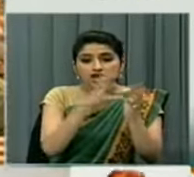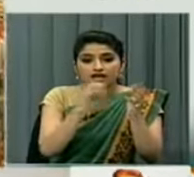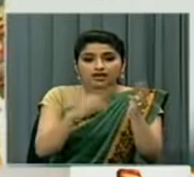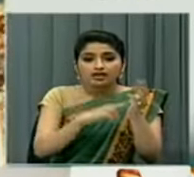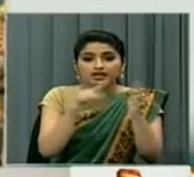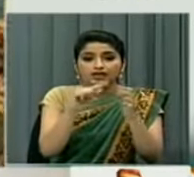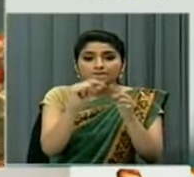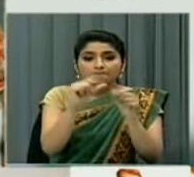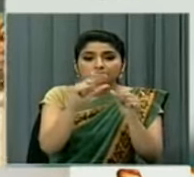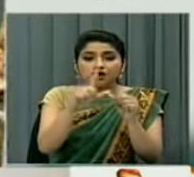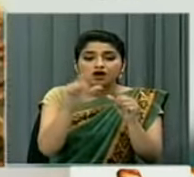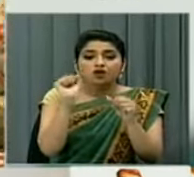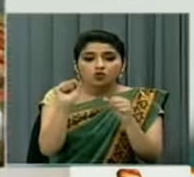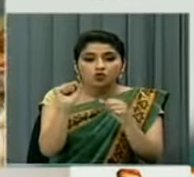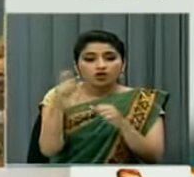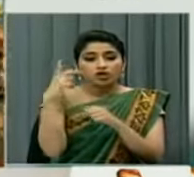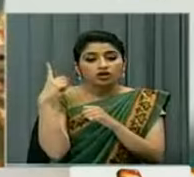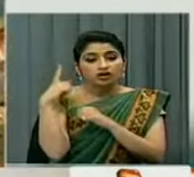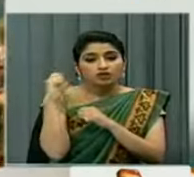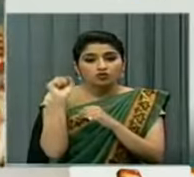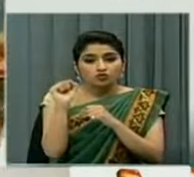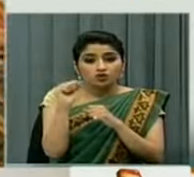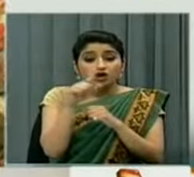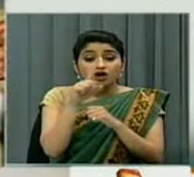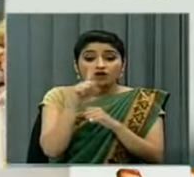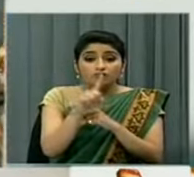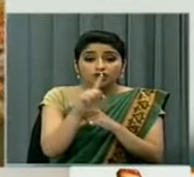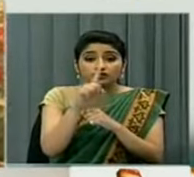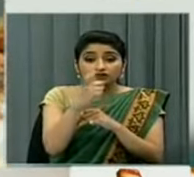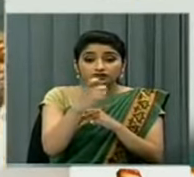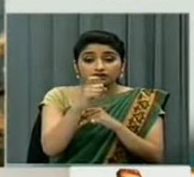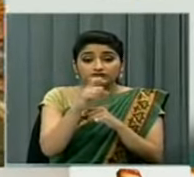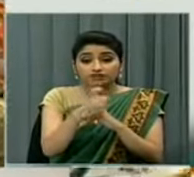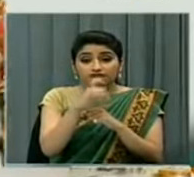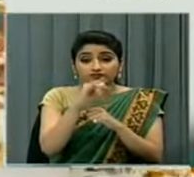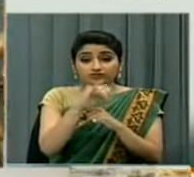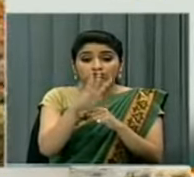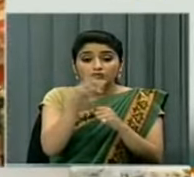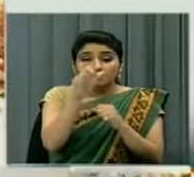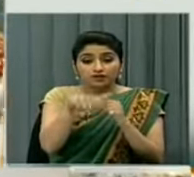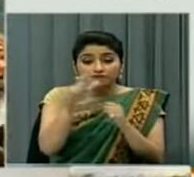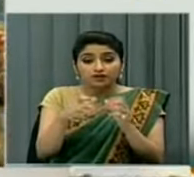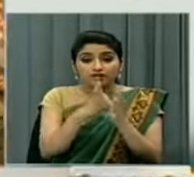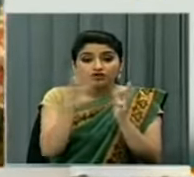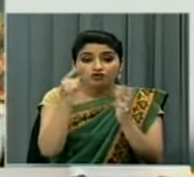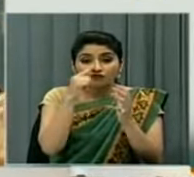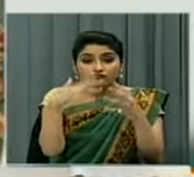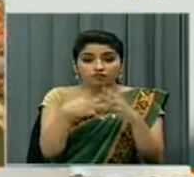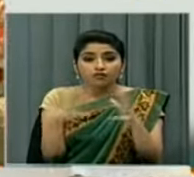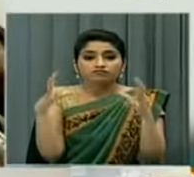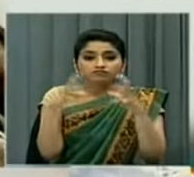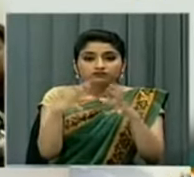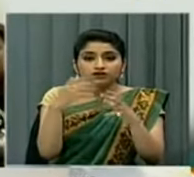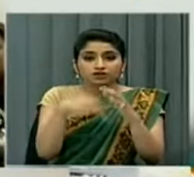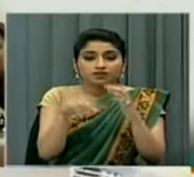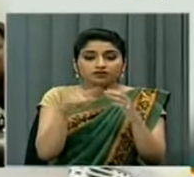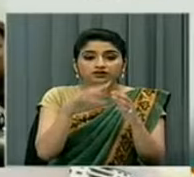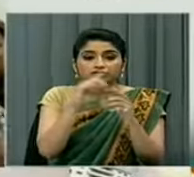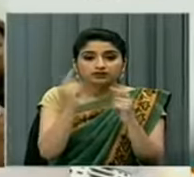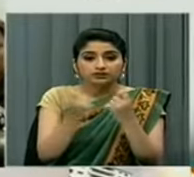हिस्सा और अब ये इनका कार्यक्रम ये है भूटान और नेपाल बॉर्डर में। तो ये खास तरह जाली नोट पकड़ना